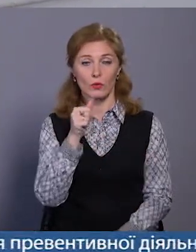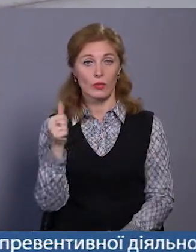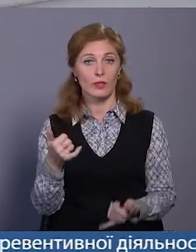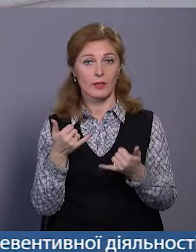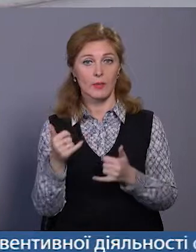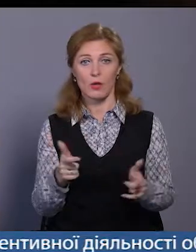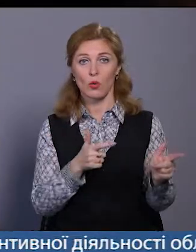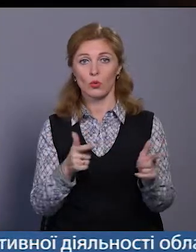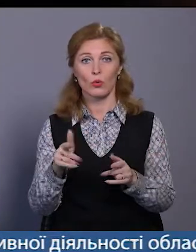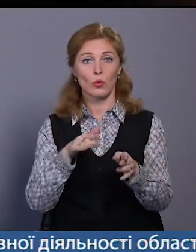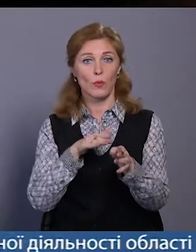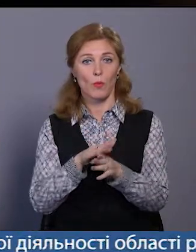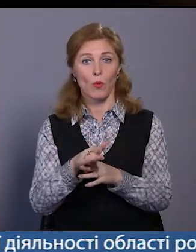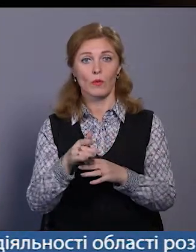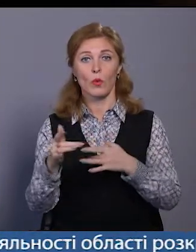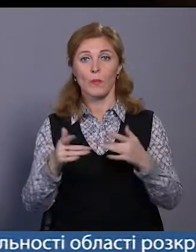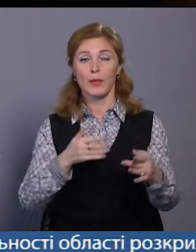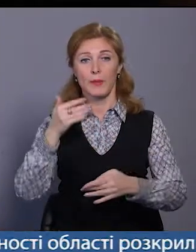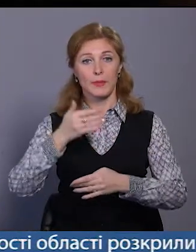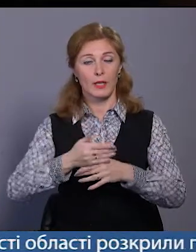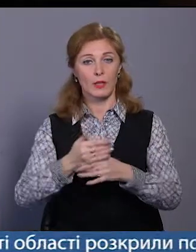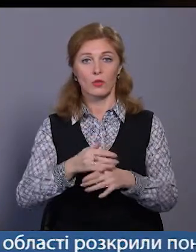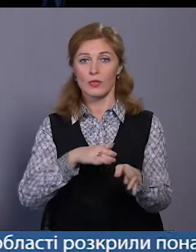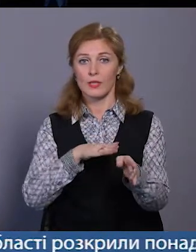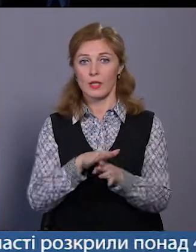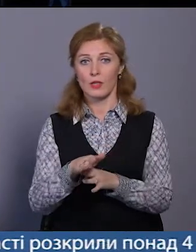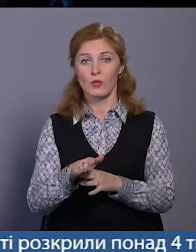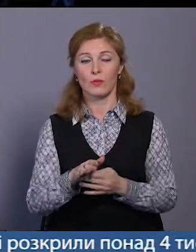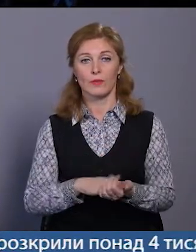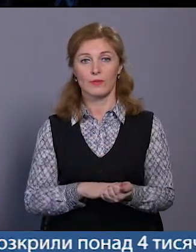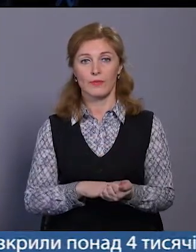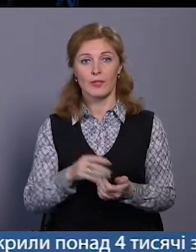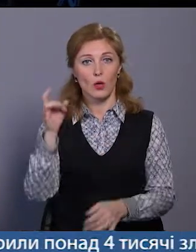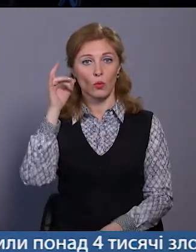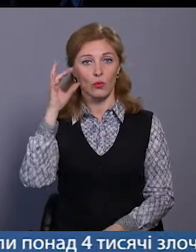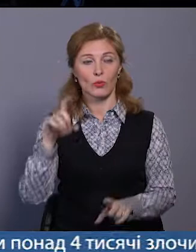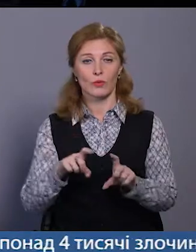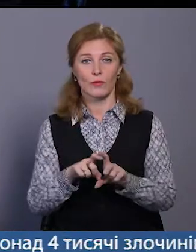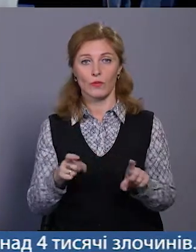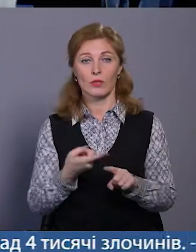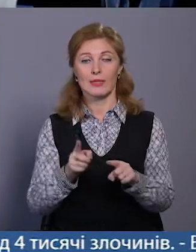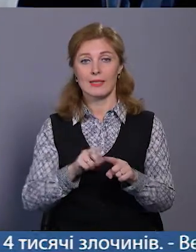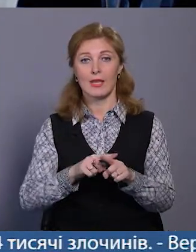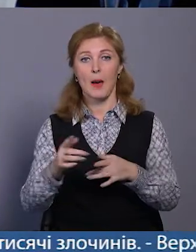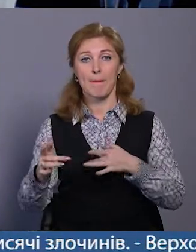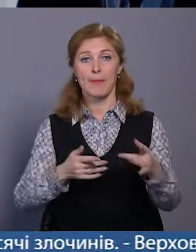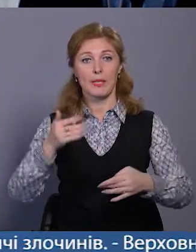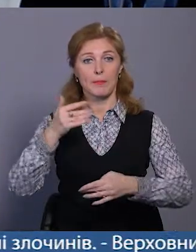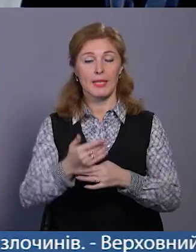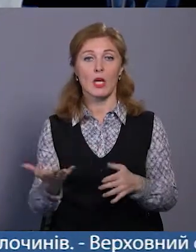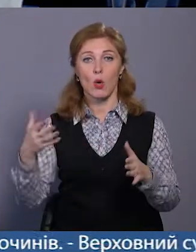її повномасштабну прем'єру. Постановку здійснюють за грант Українського культурного фонду. Ця прем'єра війде в